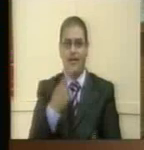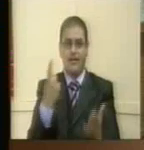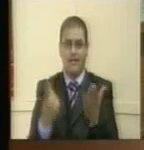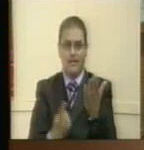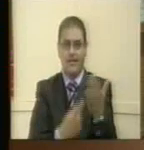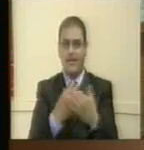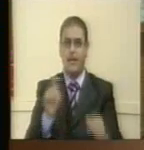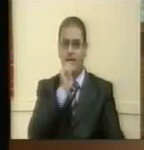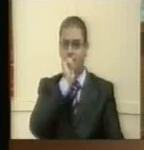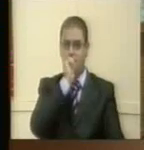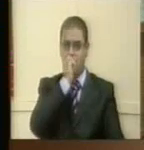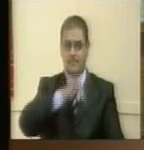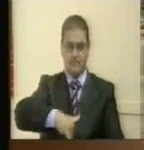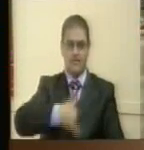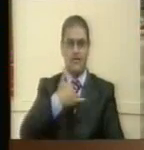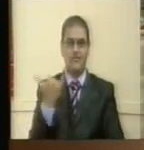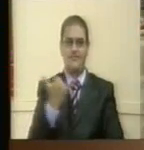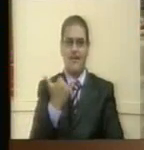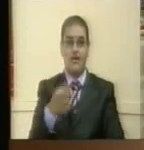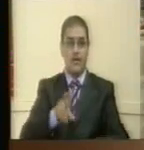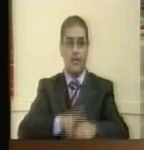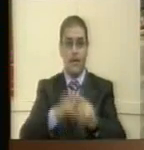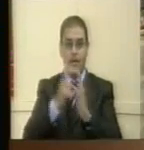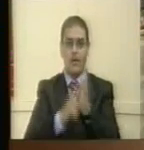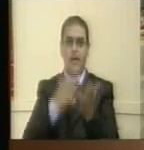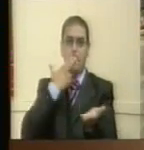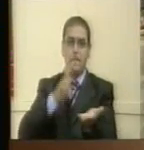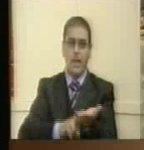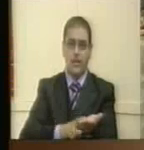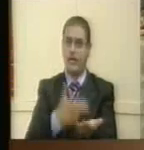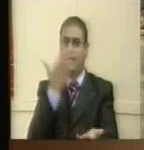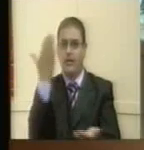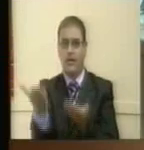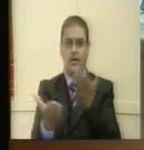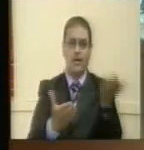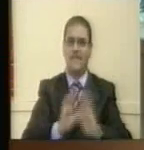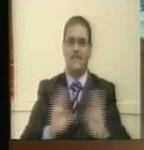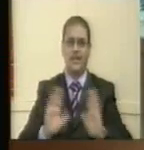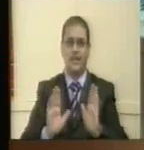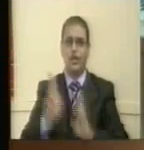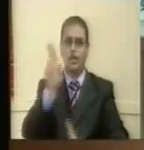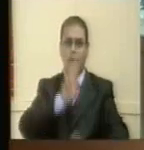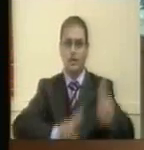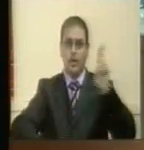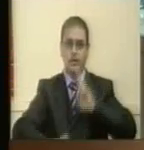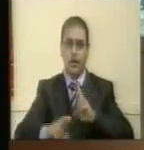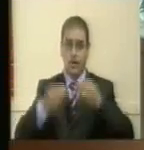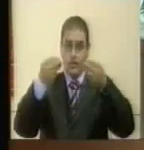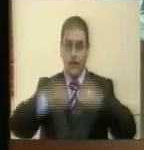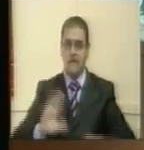بسرية متناهية. كما يتضمن الموقع كذلك أسس القبول في الجامعات الرسمية والأسئلة الأكثر تكرارا